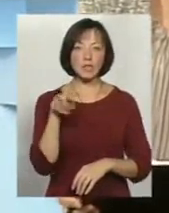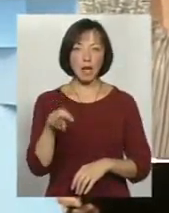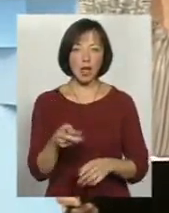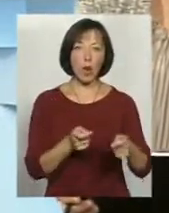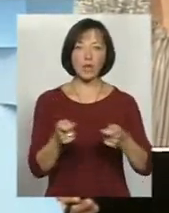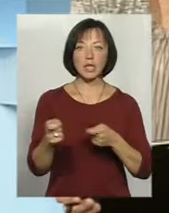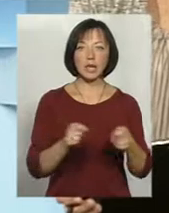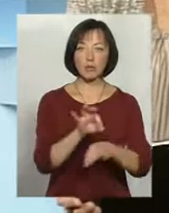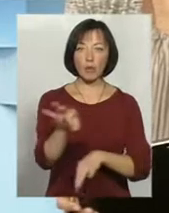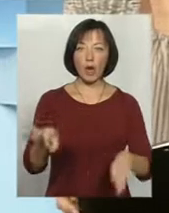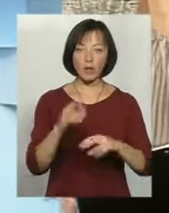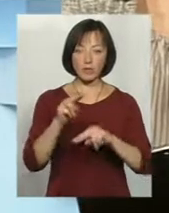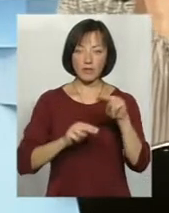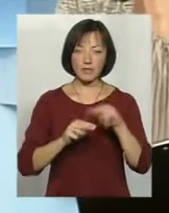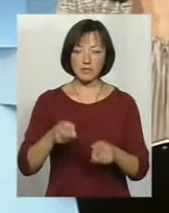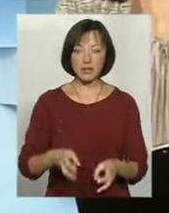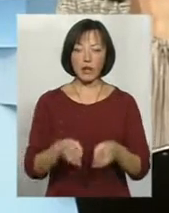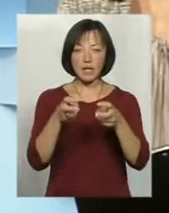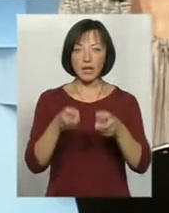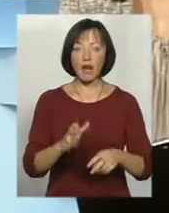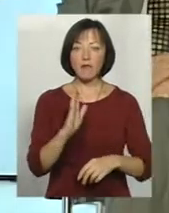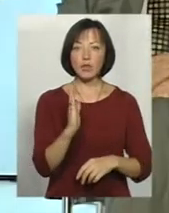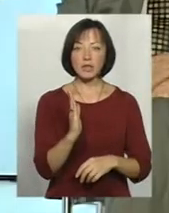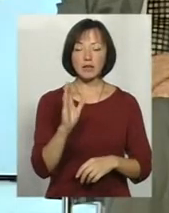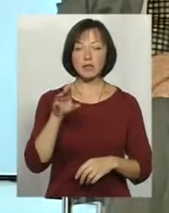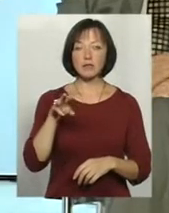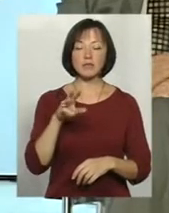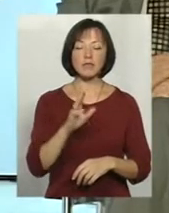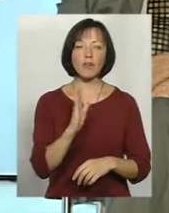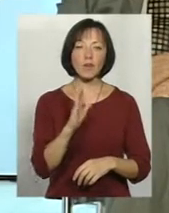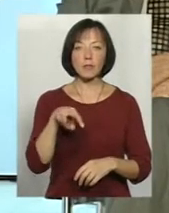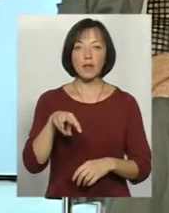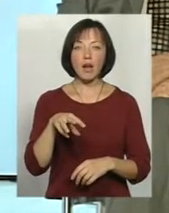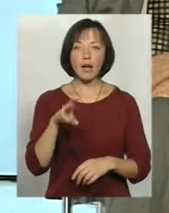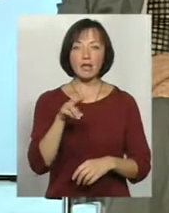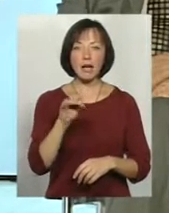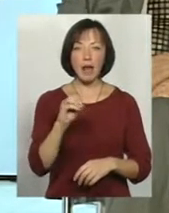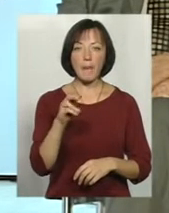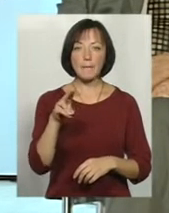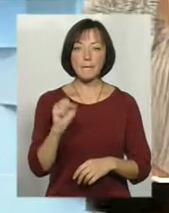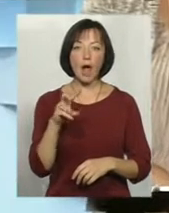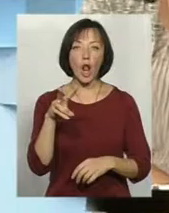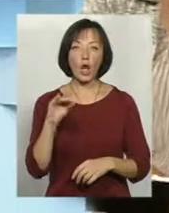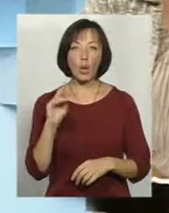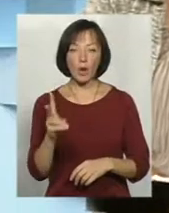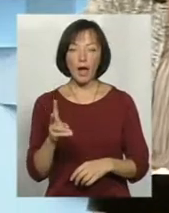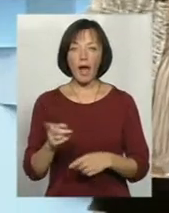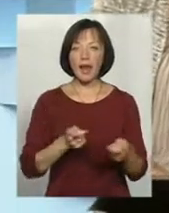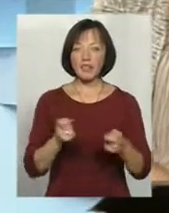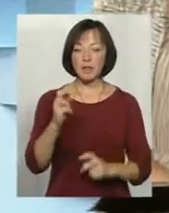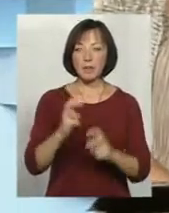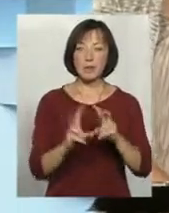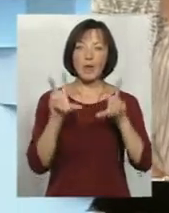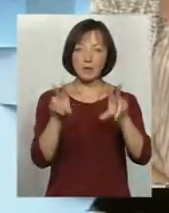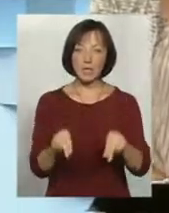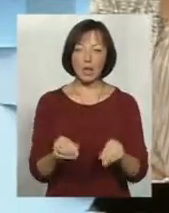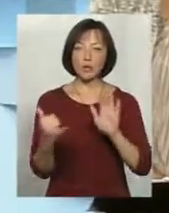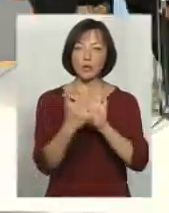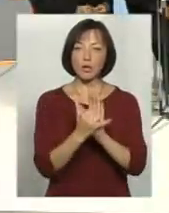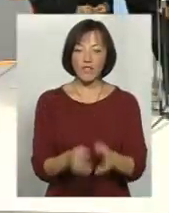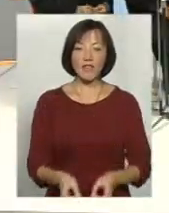проєкту будівництва ліфта, та Дмитро Володимирович Трепалюк, керівник приватного підприємства, який, власне, і обіцяється встановити ліфт. Доброго здоров'я, шановні